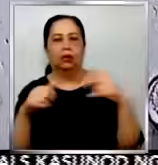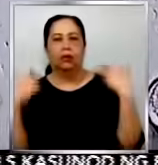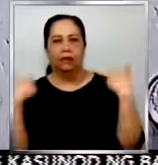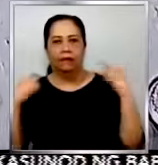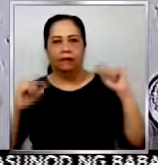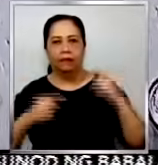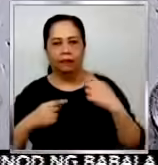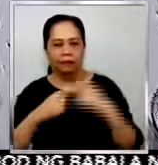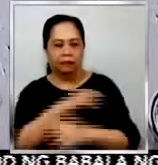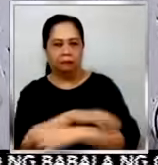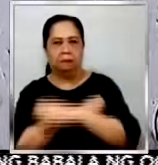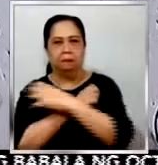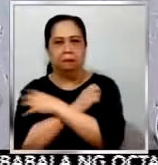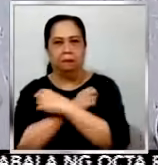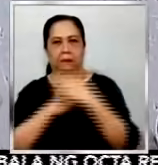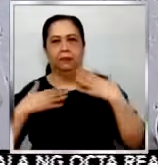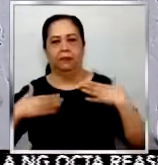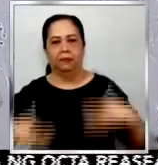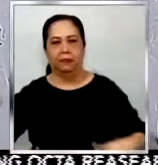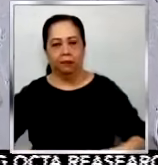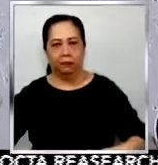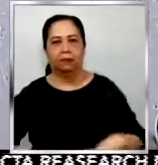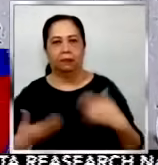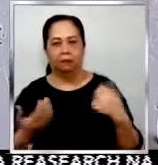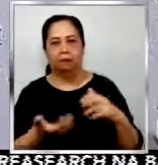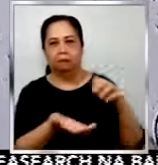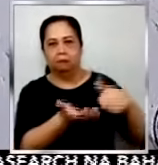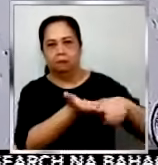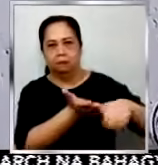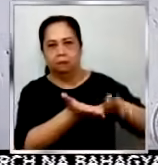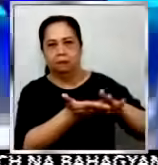katawan. Naipablatter na sa pulisya ang insidente.